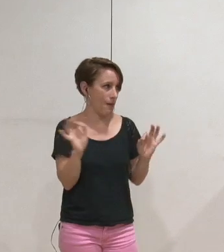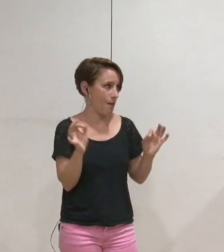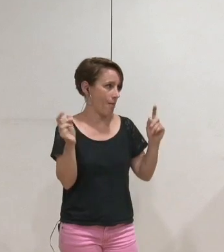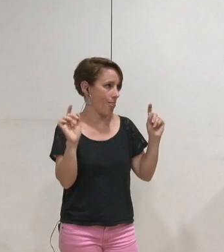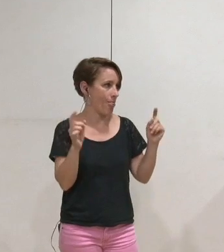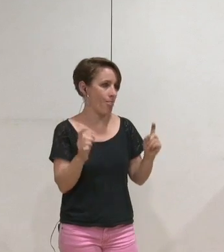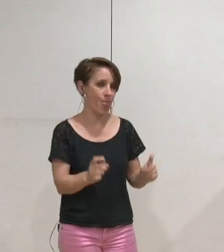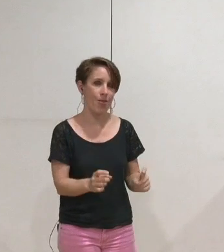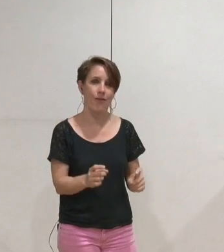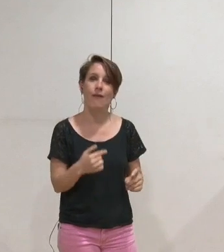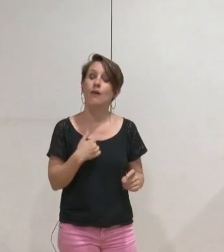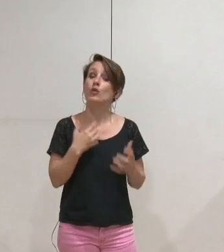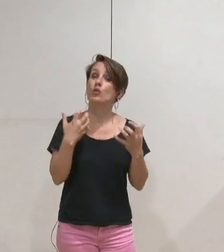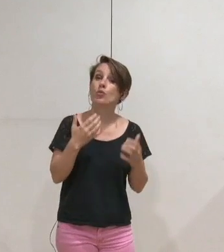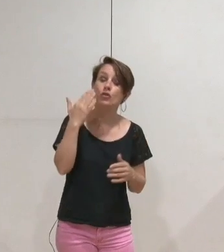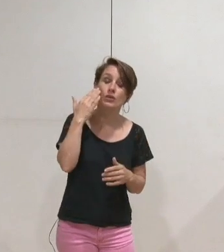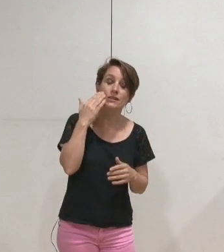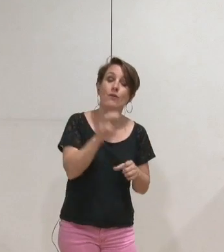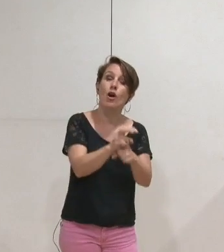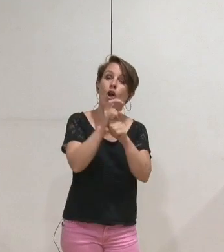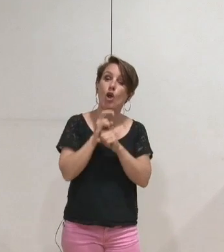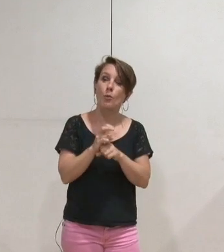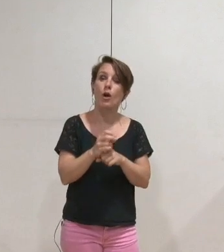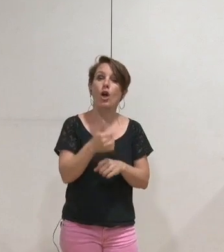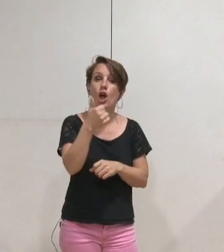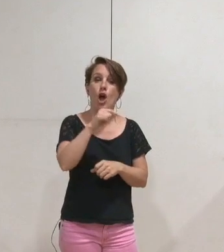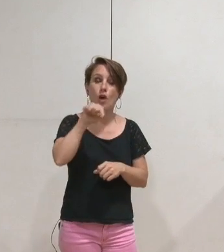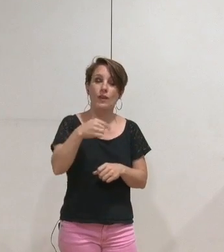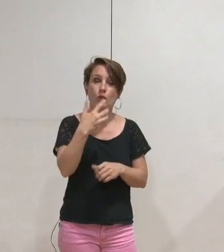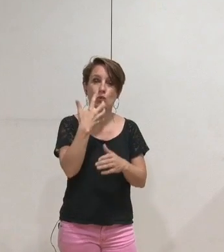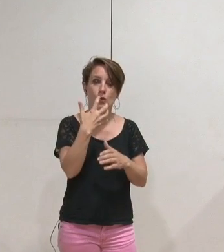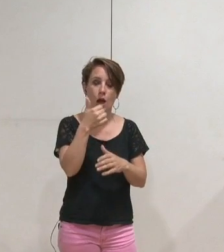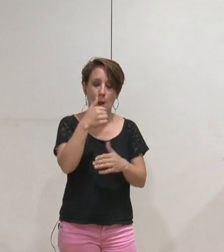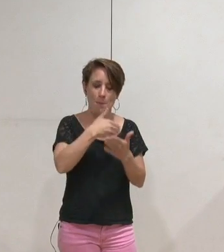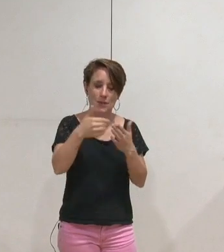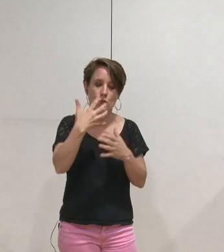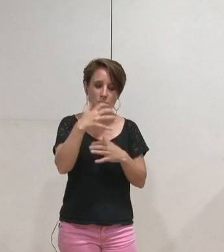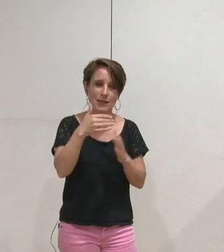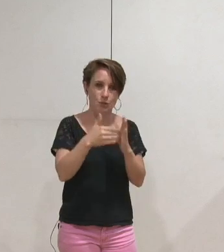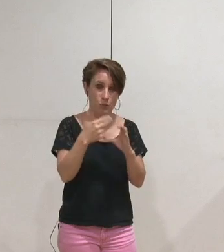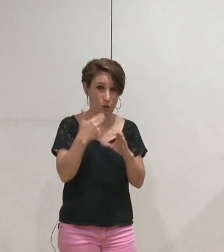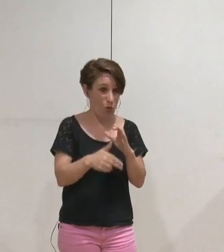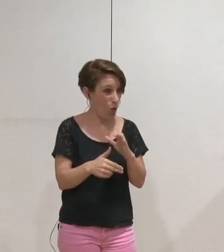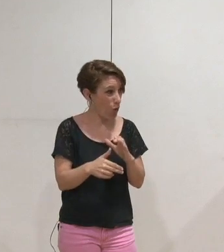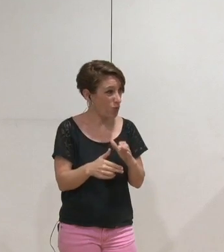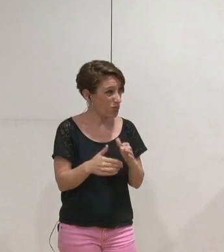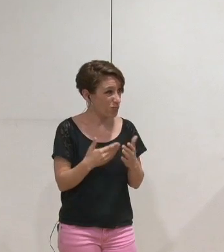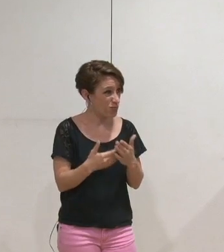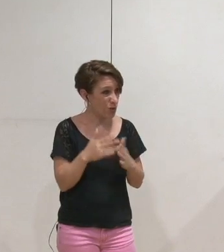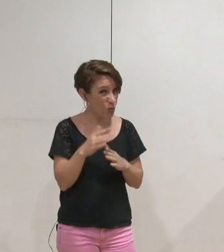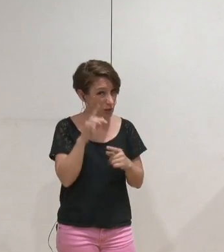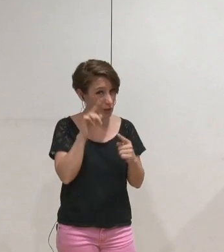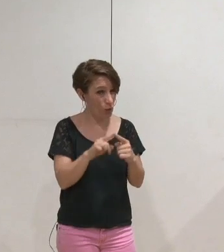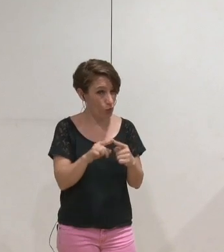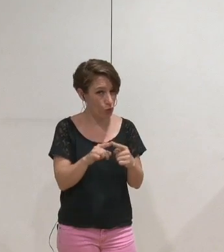cette empreinte de 1500000 € n'est pas là pour boucher le trou d'une de recette non